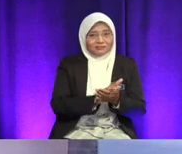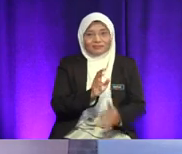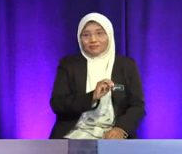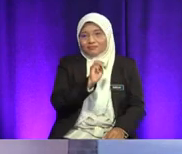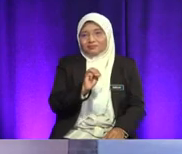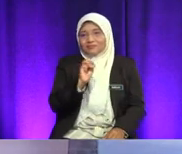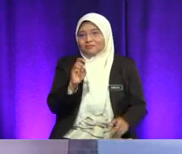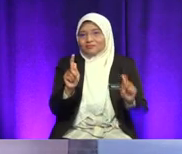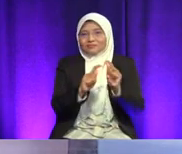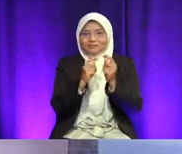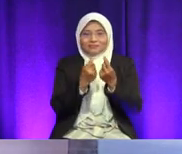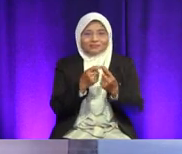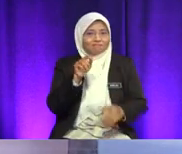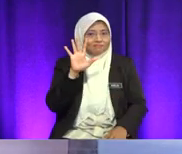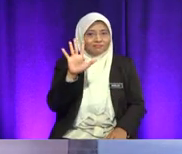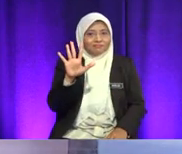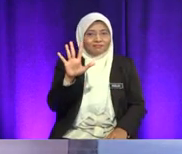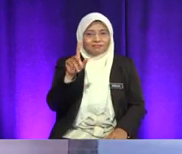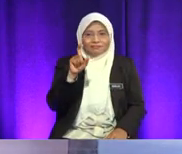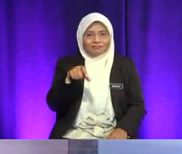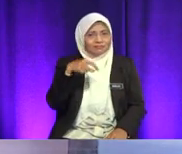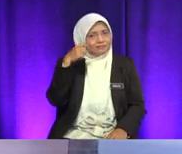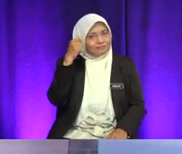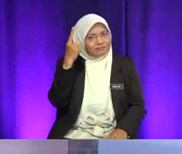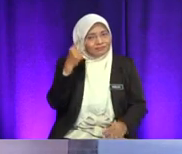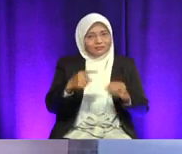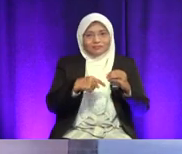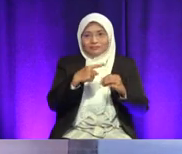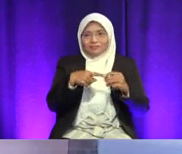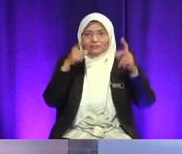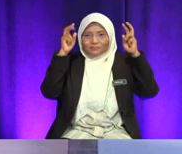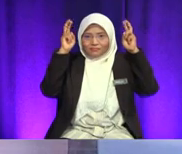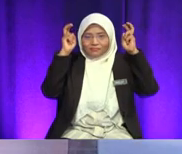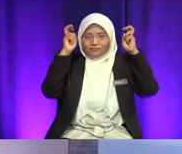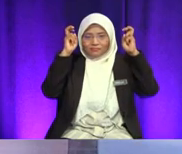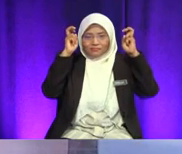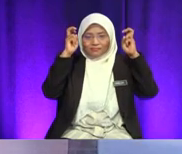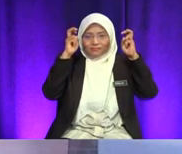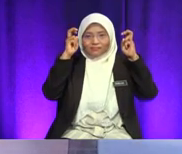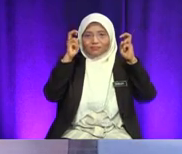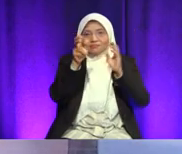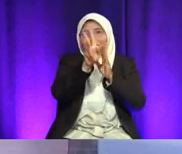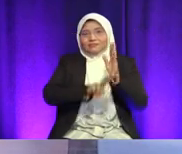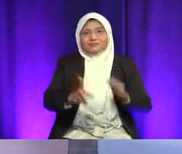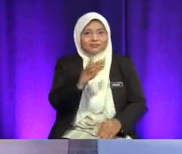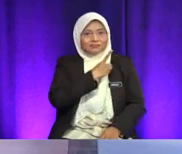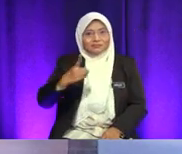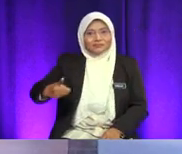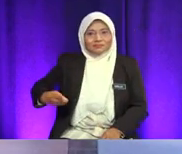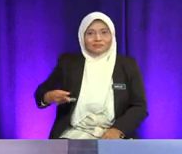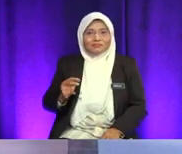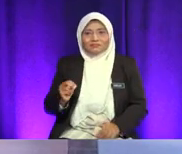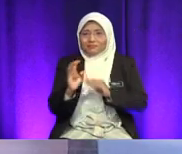5 tentu memahami tentang tajuk berkenaan dengan kedaulatan negara adakah